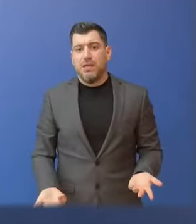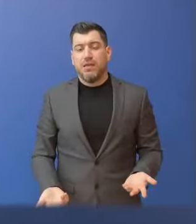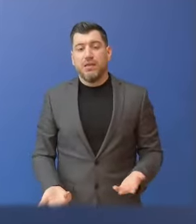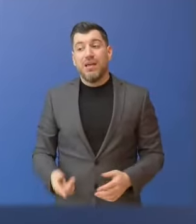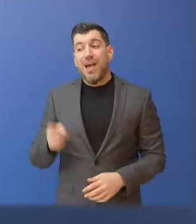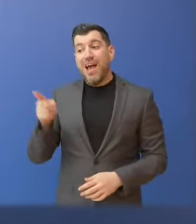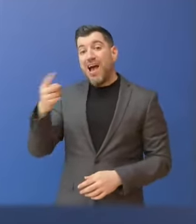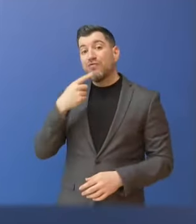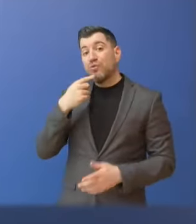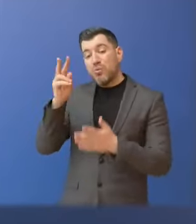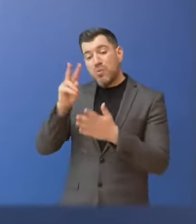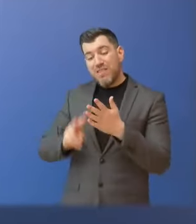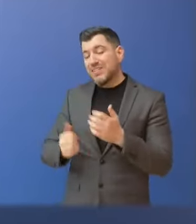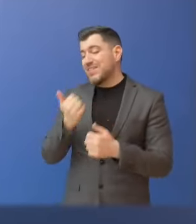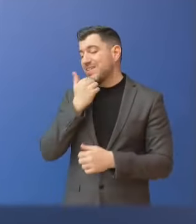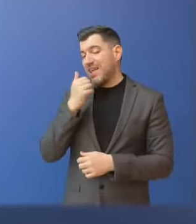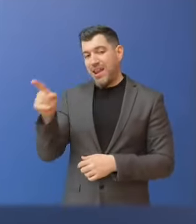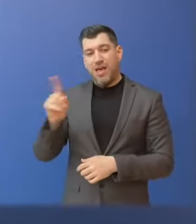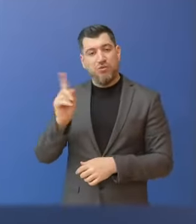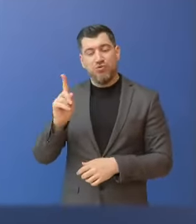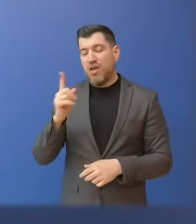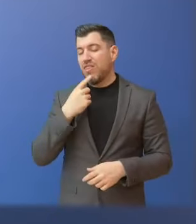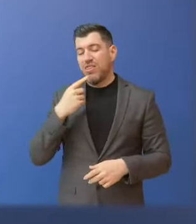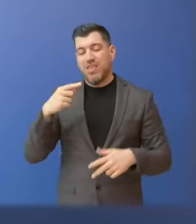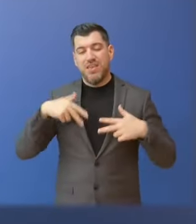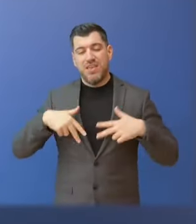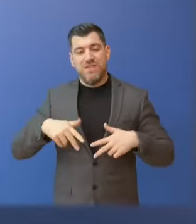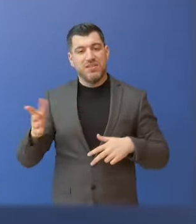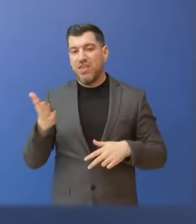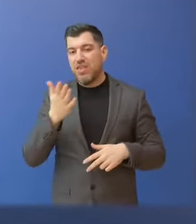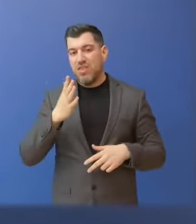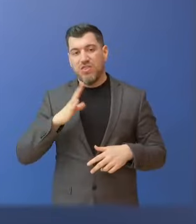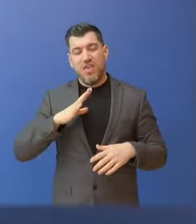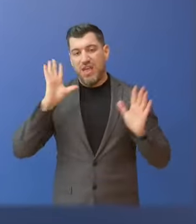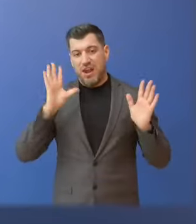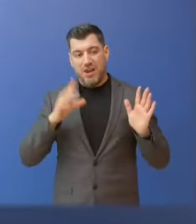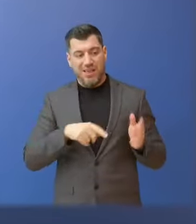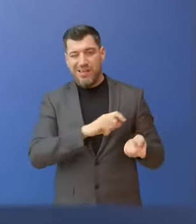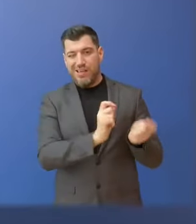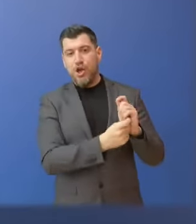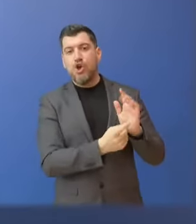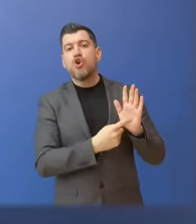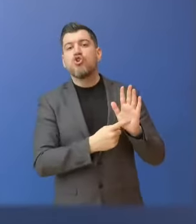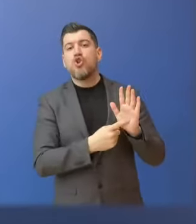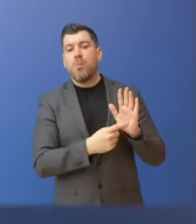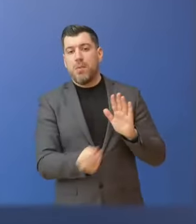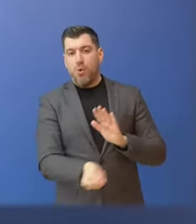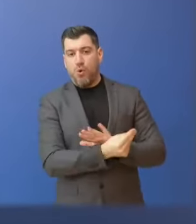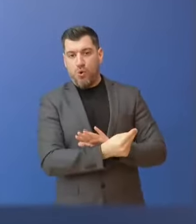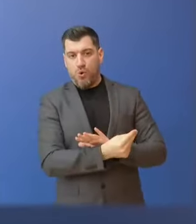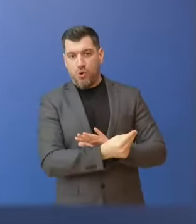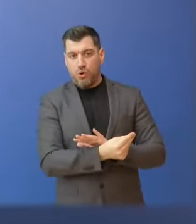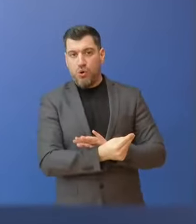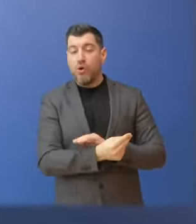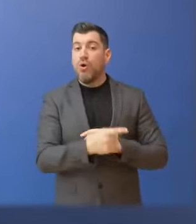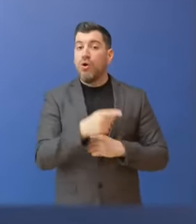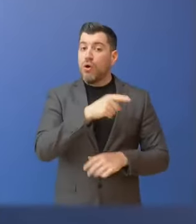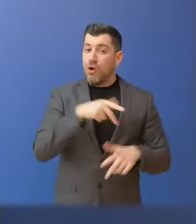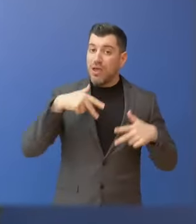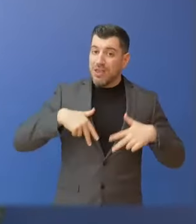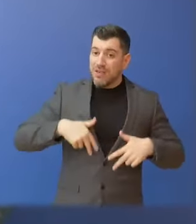με διαβάσατε ότι είναι πρόθεση της κυβέρνησης να νομιμοποιήσει το φακελάκι αυτό το οποίο μου διαβάσατε δείχνει μια κυβέρνηση που έχει πρόθεση να